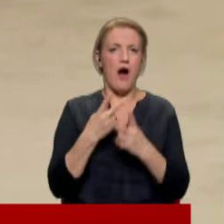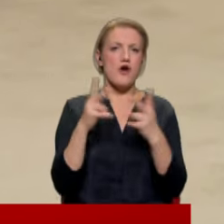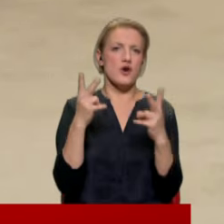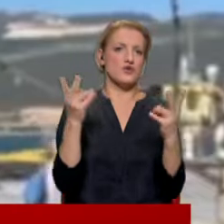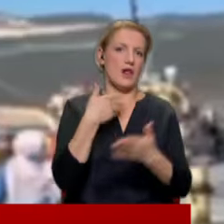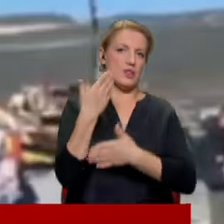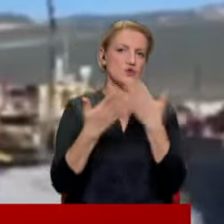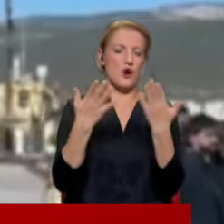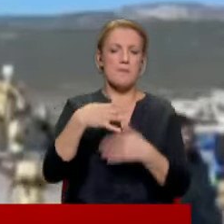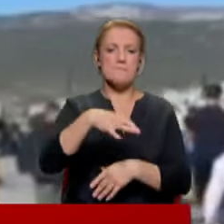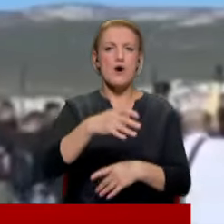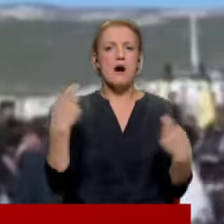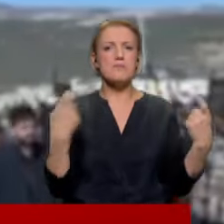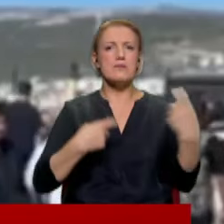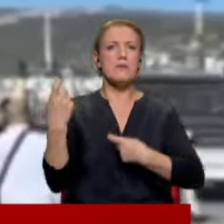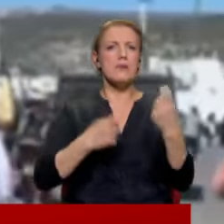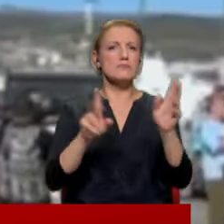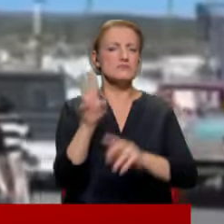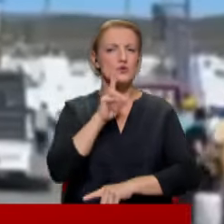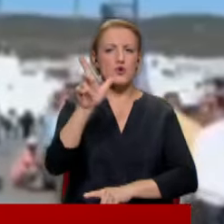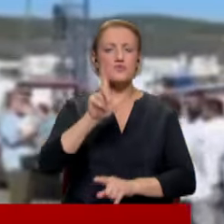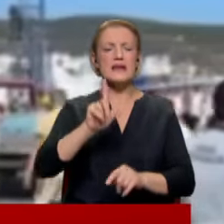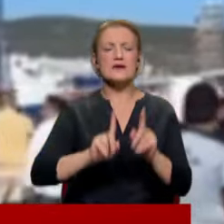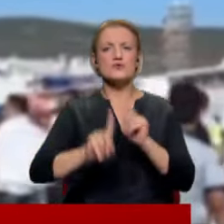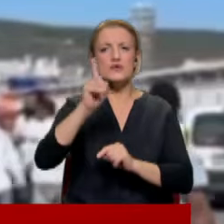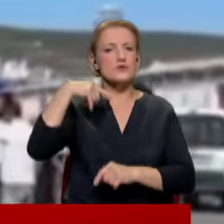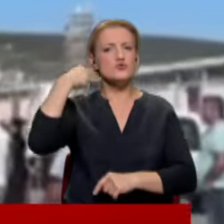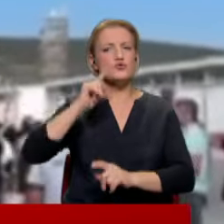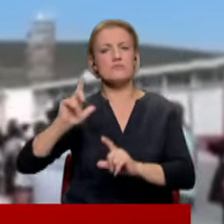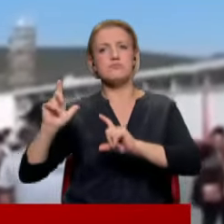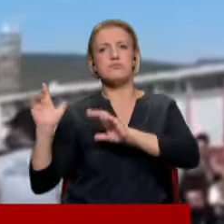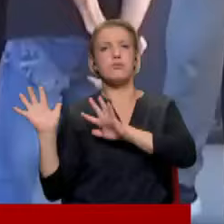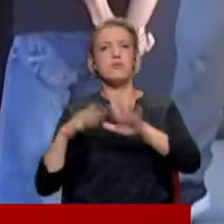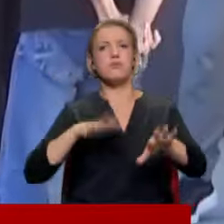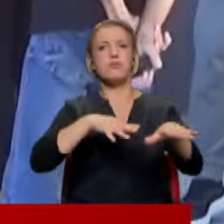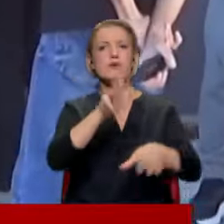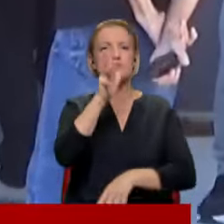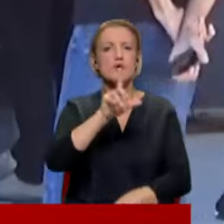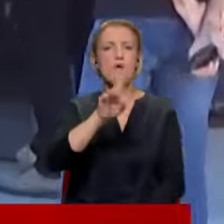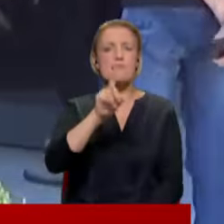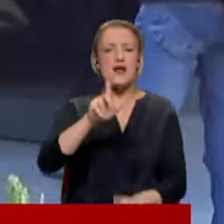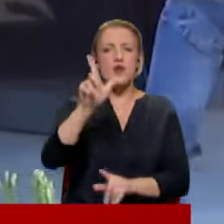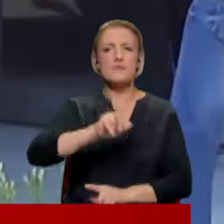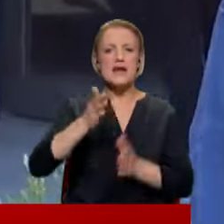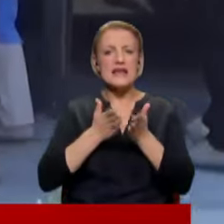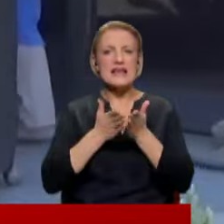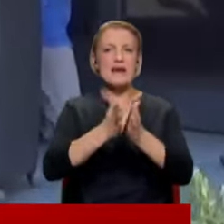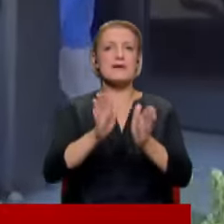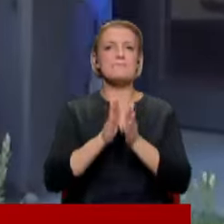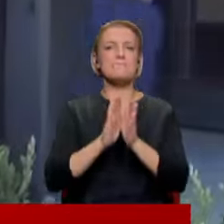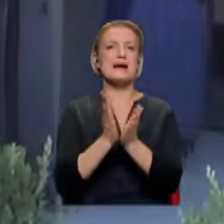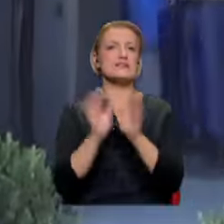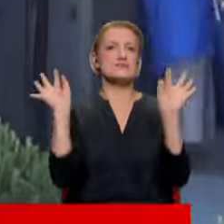etmektedir bölgedeki çatışmalar sonunda Lübnan'ın kuzeyine ve Suriye'ye göç hız kazandı 315 Lübnanlı gemiyle Mersin'e